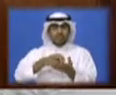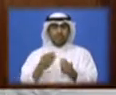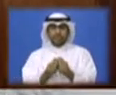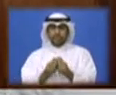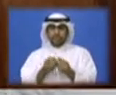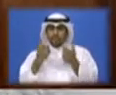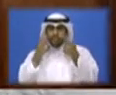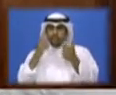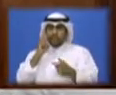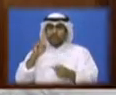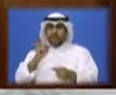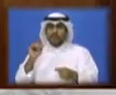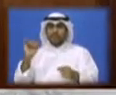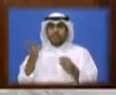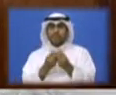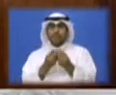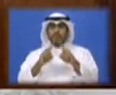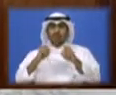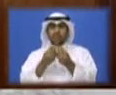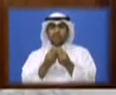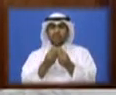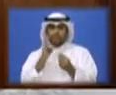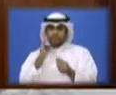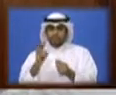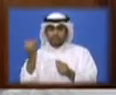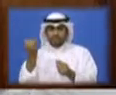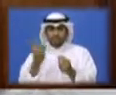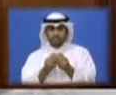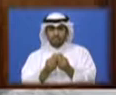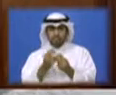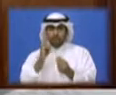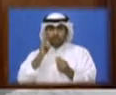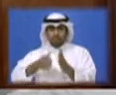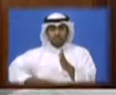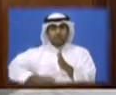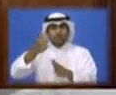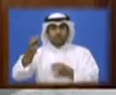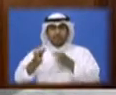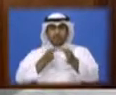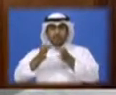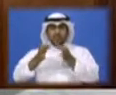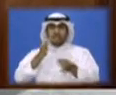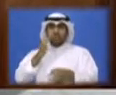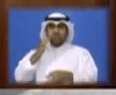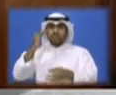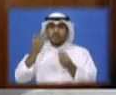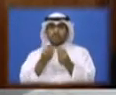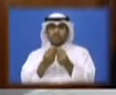من المنظمات ومن الجهات، وتأطير عملوا على تأطير سياسات